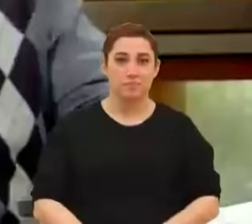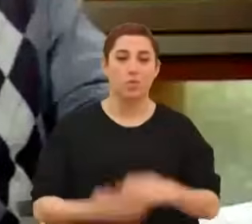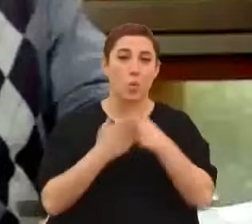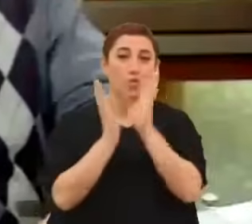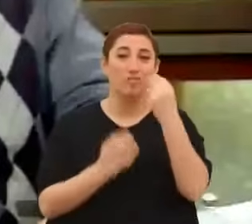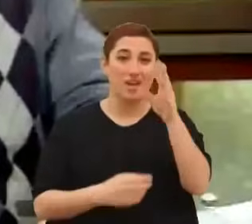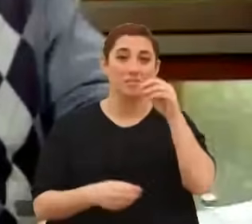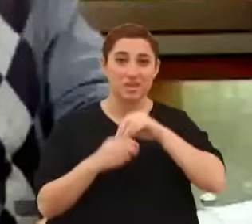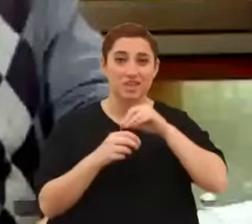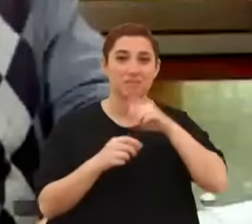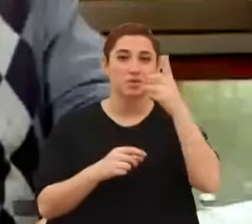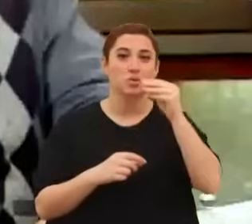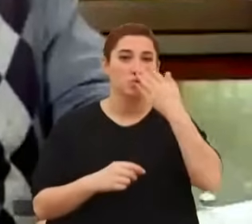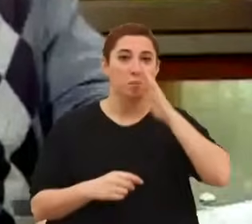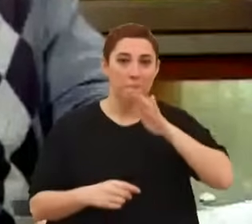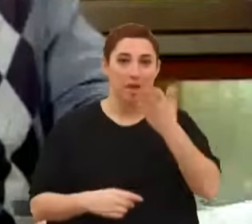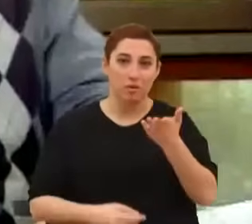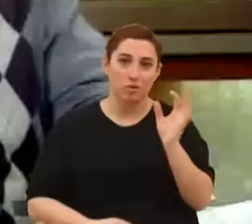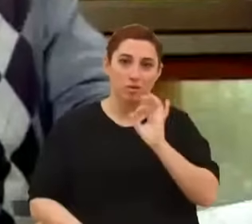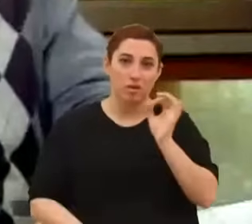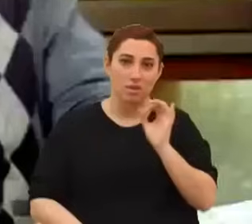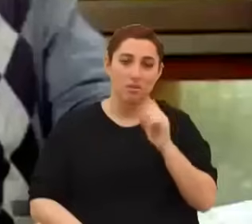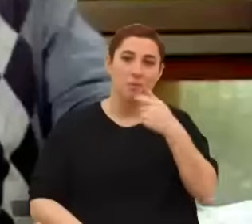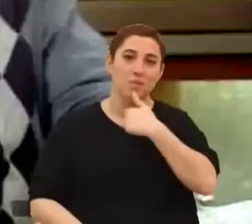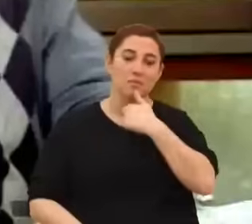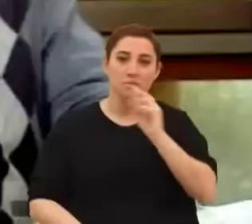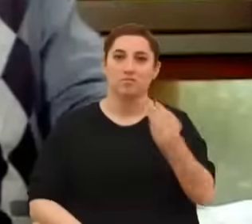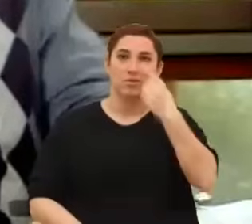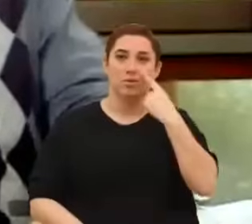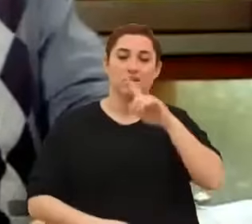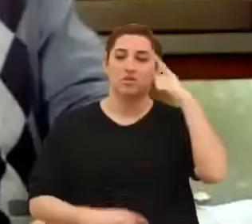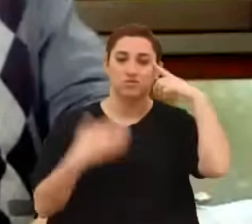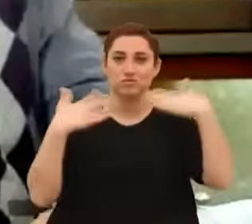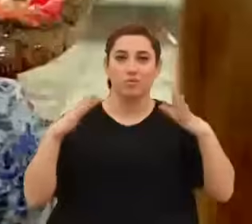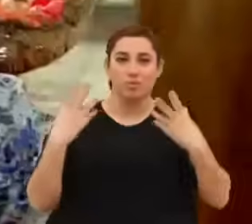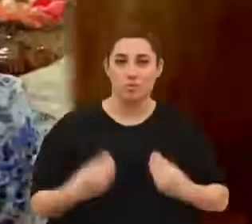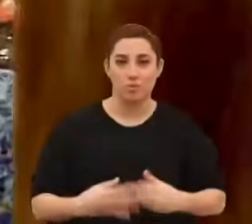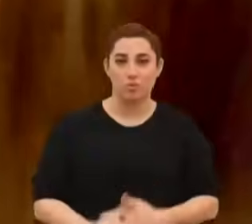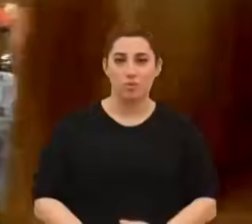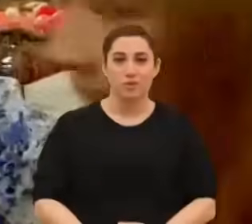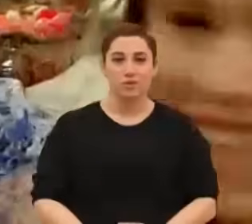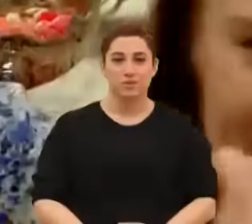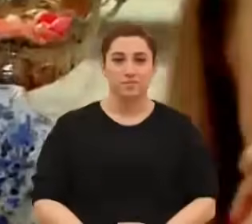Ödül vermek için bir çocuk bekliyorlardı tabii. Babamı görünce şaşkına döndüler.